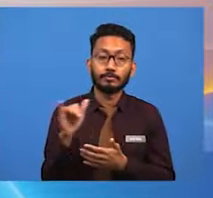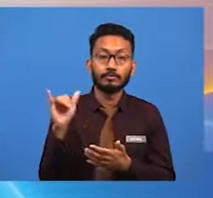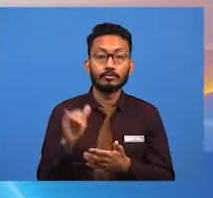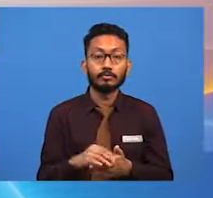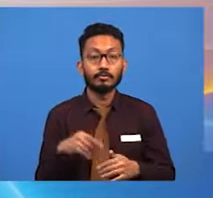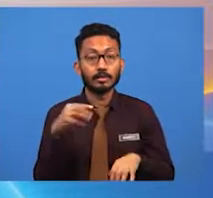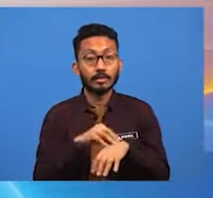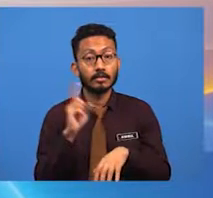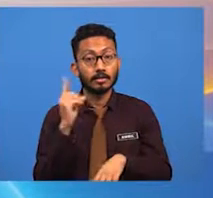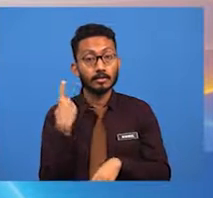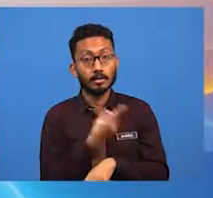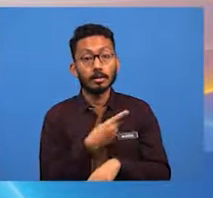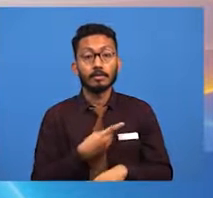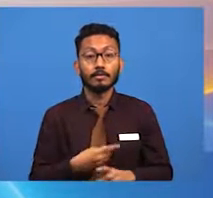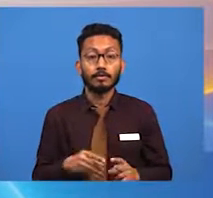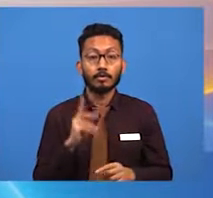kod arahan,